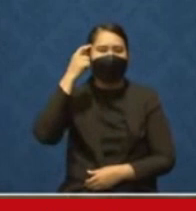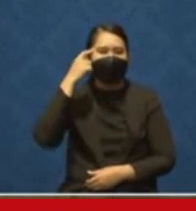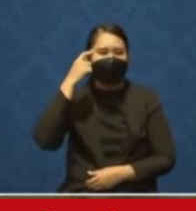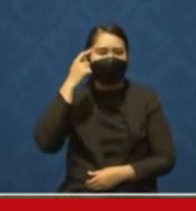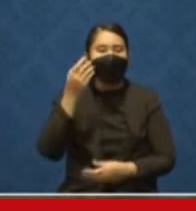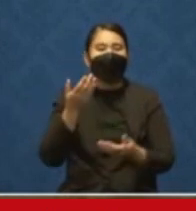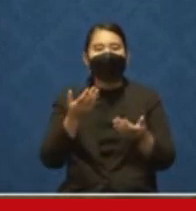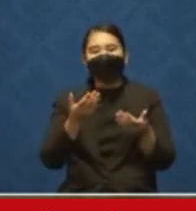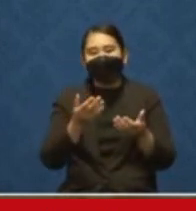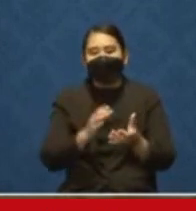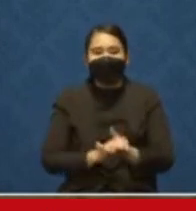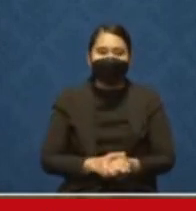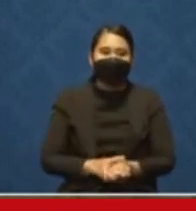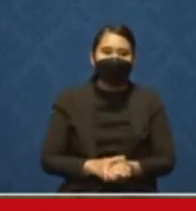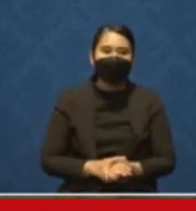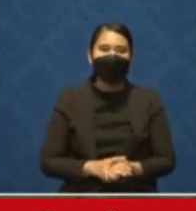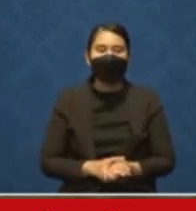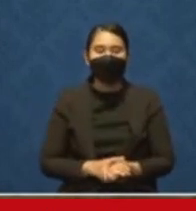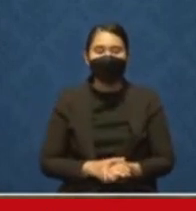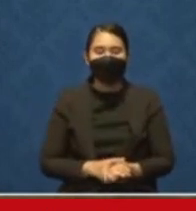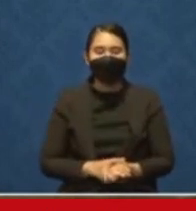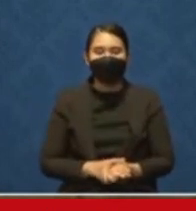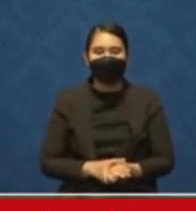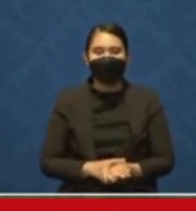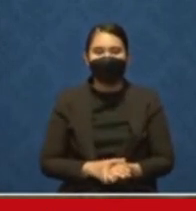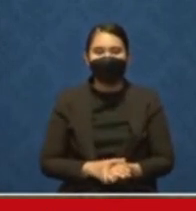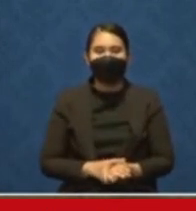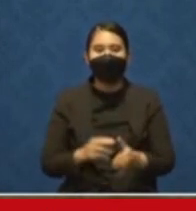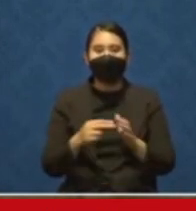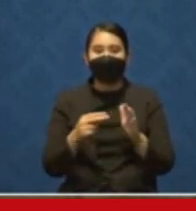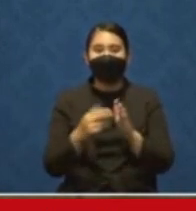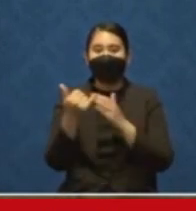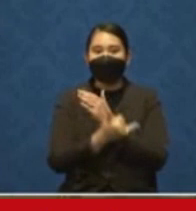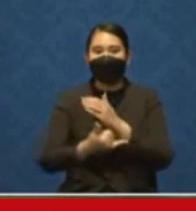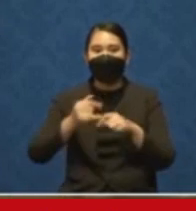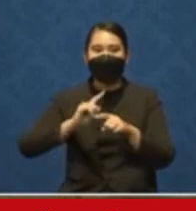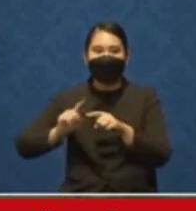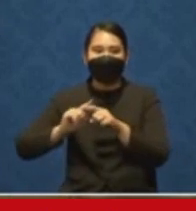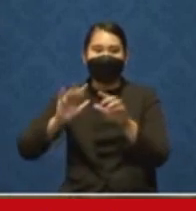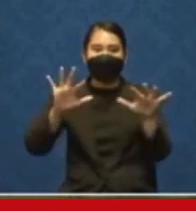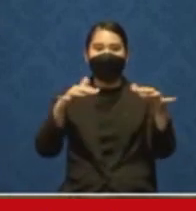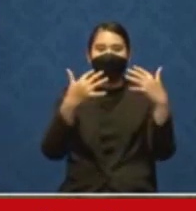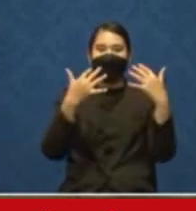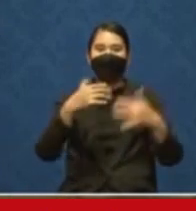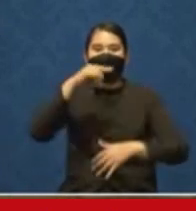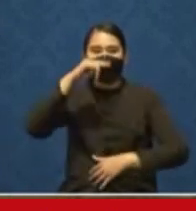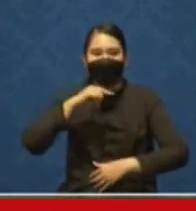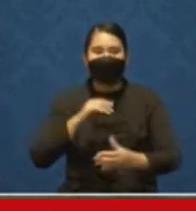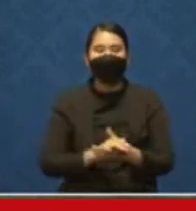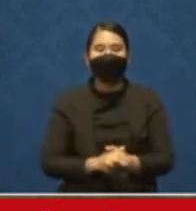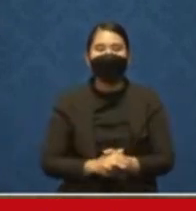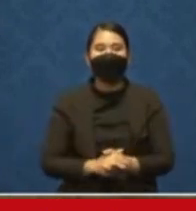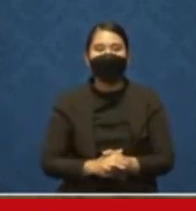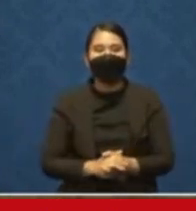ผู้ลี้ภัยปะผู้พยบหรือเปล่าตรงนี้แต่ถ้าท่านคิดแบบนั้นและนี่แหละ